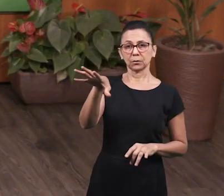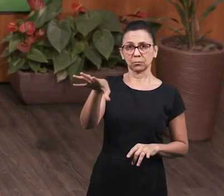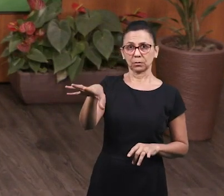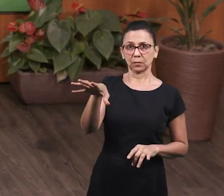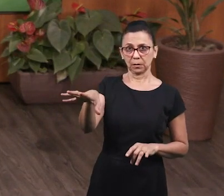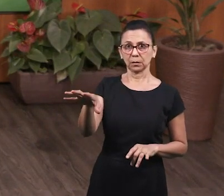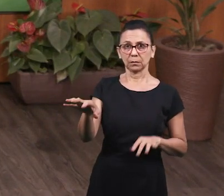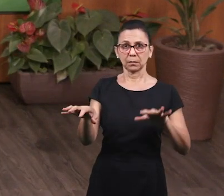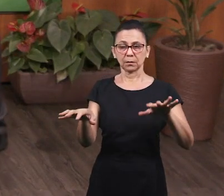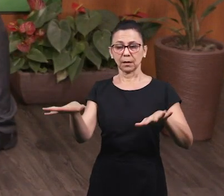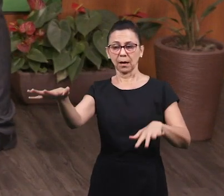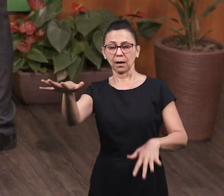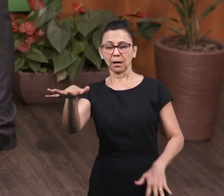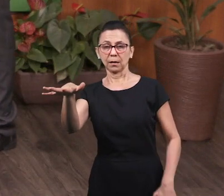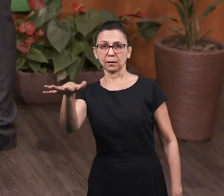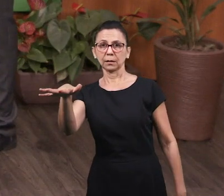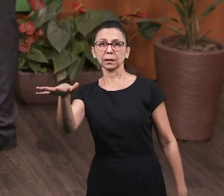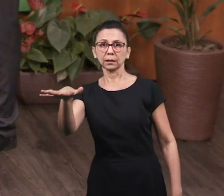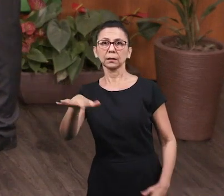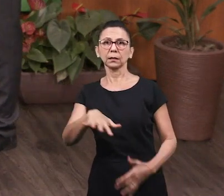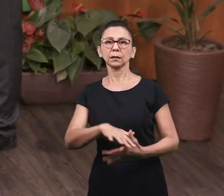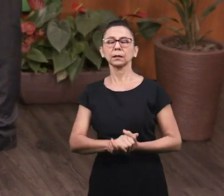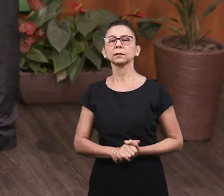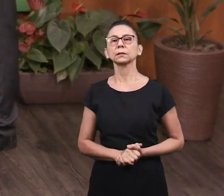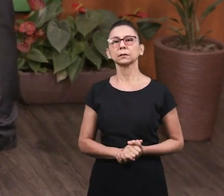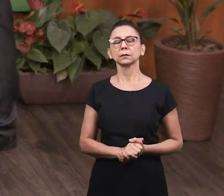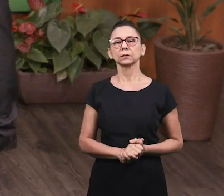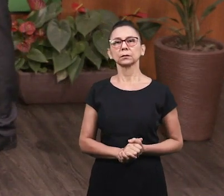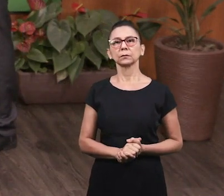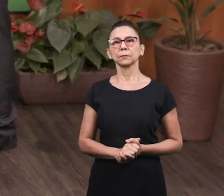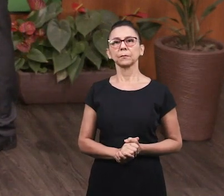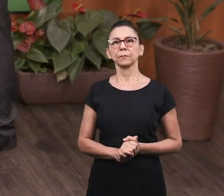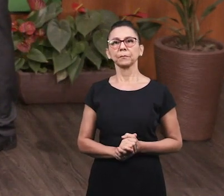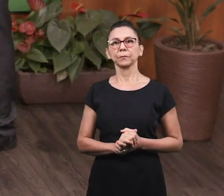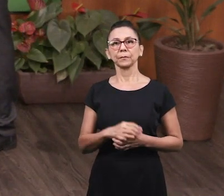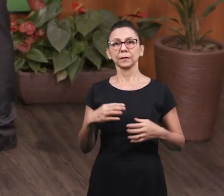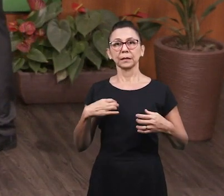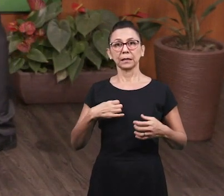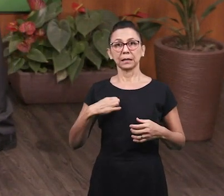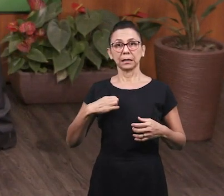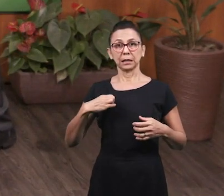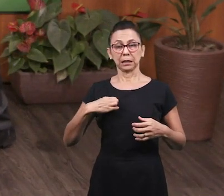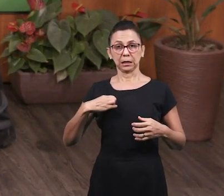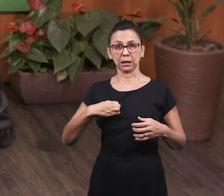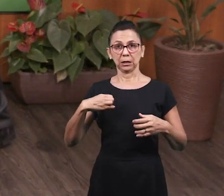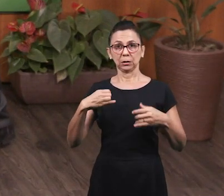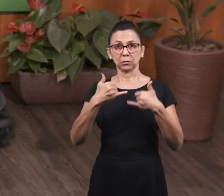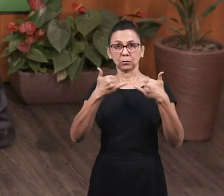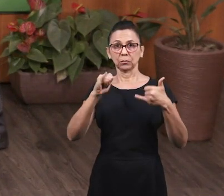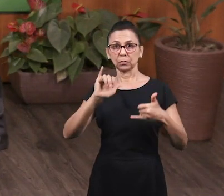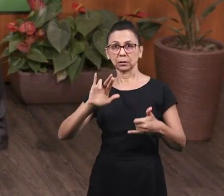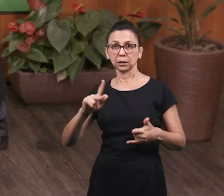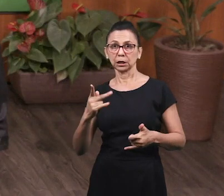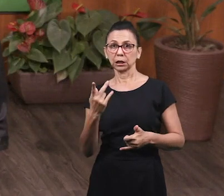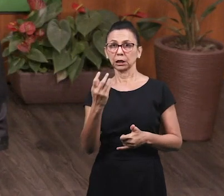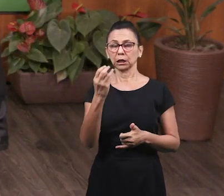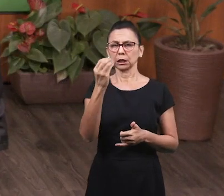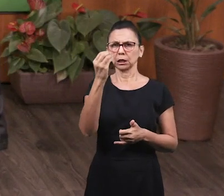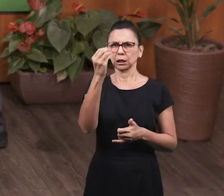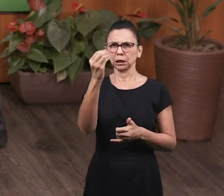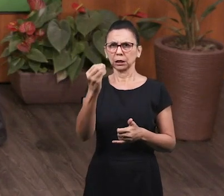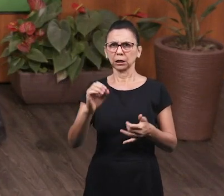c'était cette partie externe, cette cour ici était entourée par des rideaux de fin lin